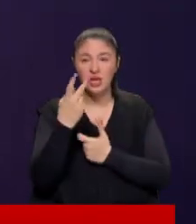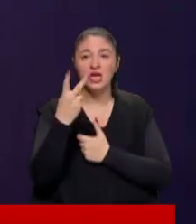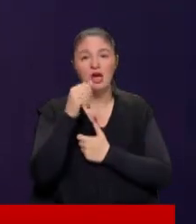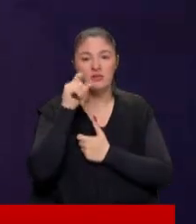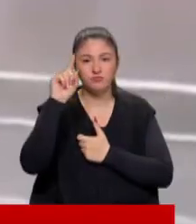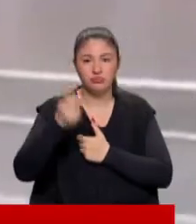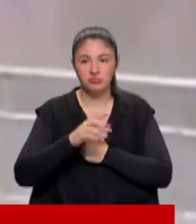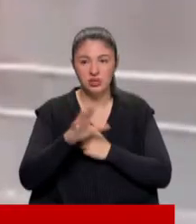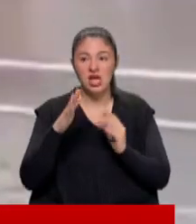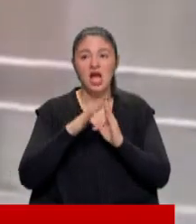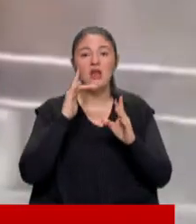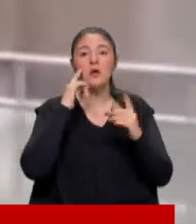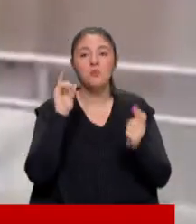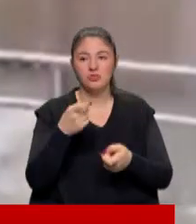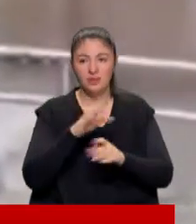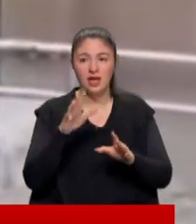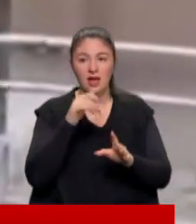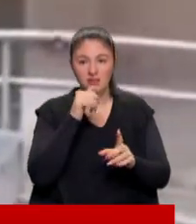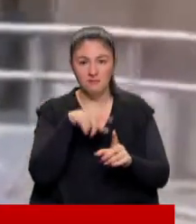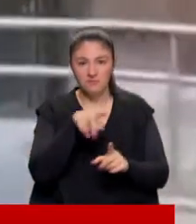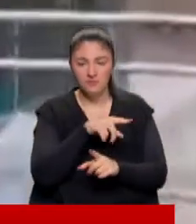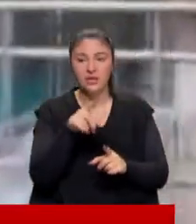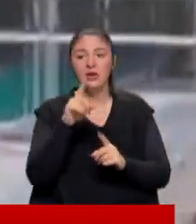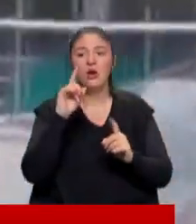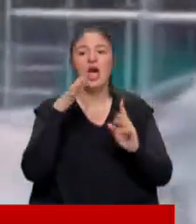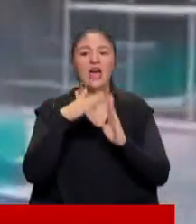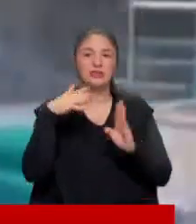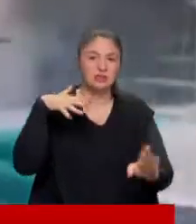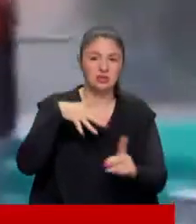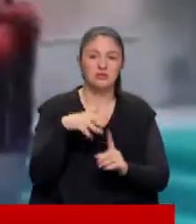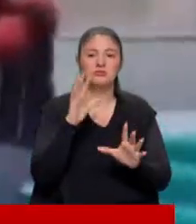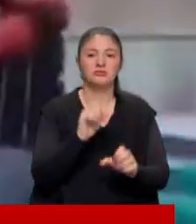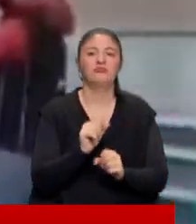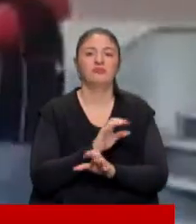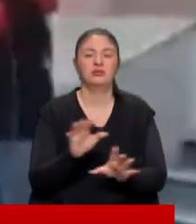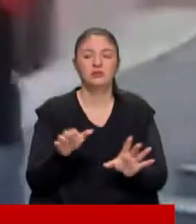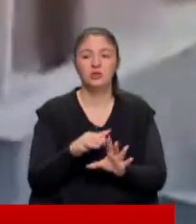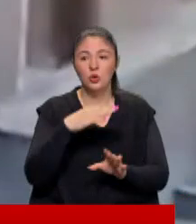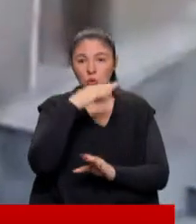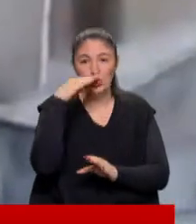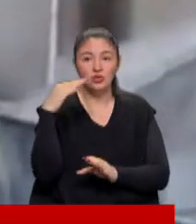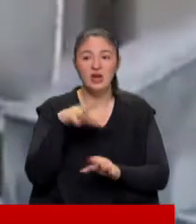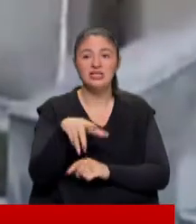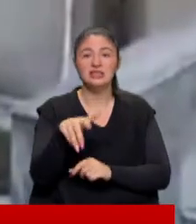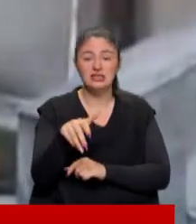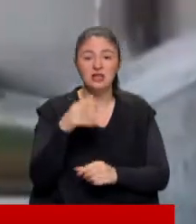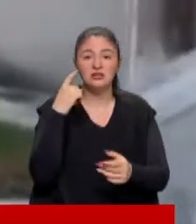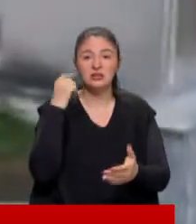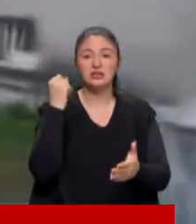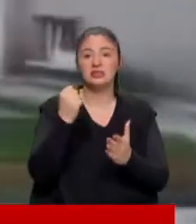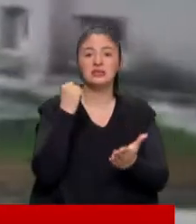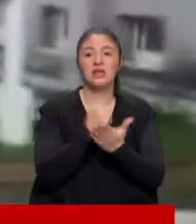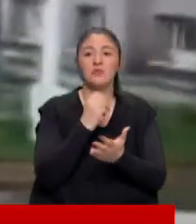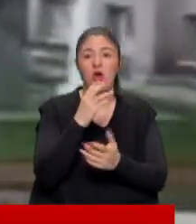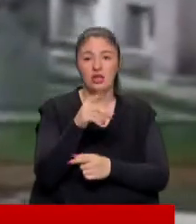izini sürdü. Evleri tespit edilen gaspçılar evlerine düzenlenen baskınla kıskıvrak yakalandılar. Uyuşturucu ve hırsızlıktan sabıkası